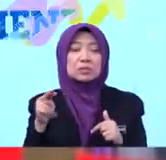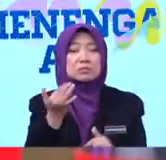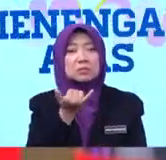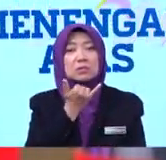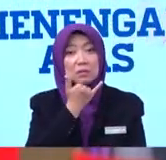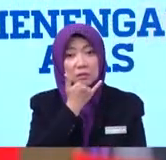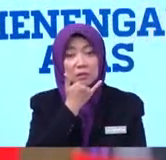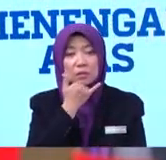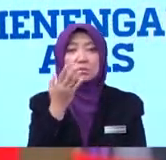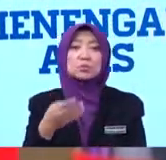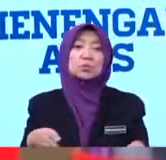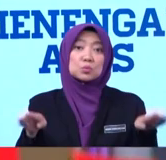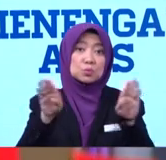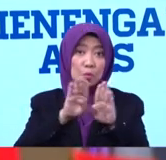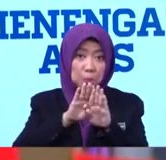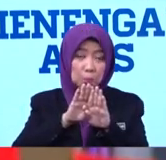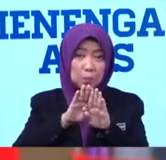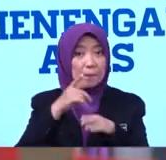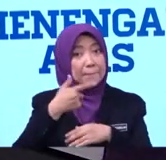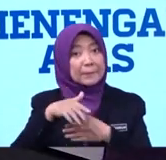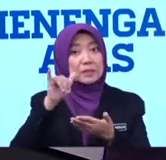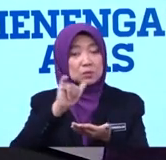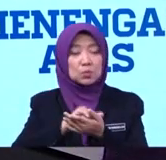apa yang perlu kita buat